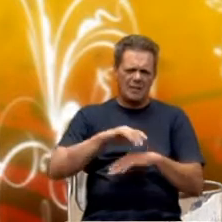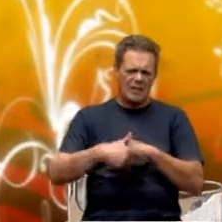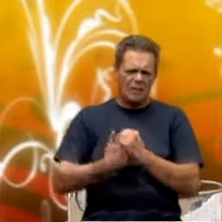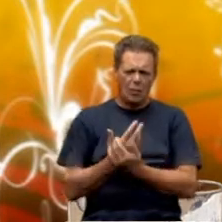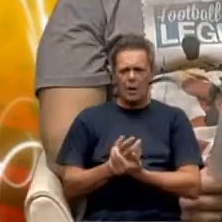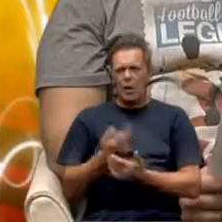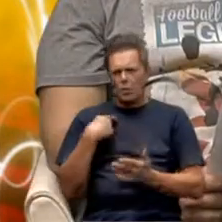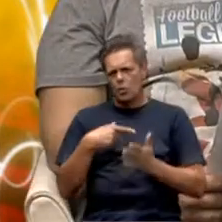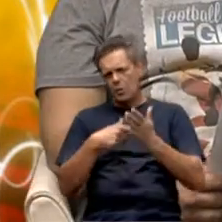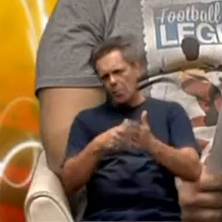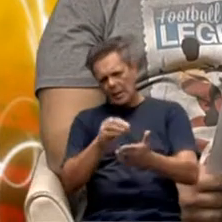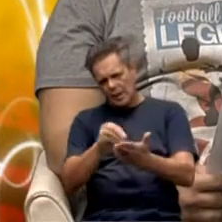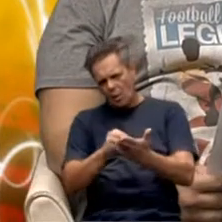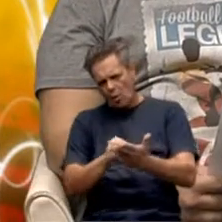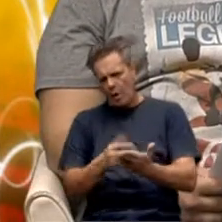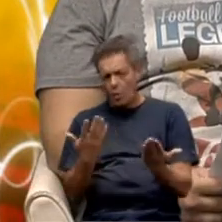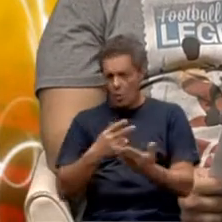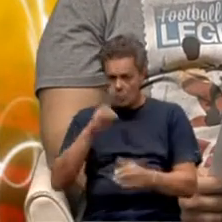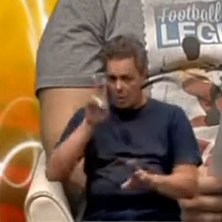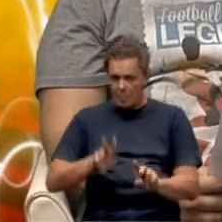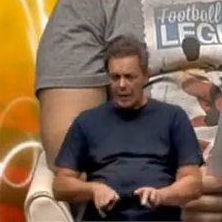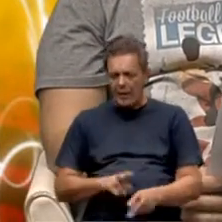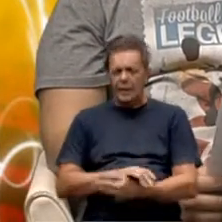pokazale i ocjene koje smo imali